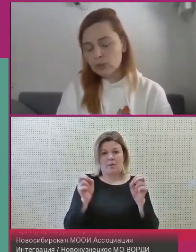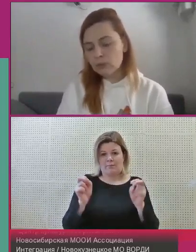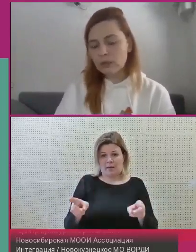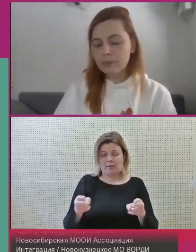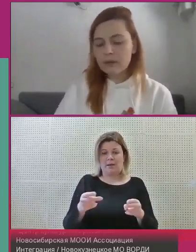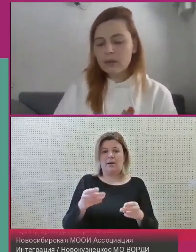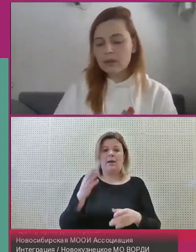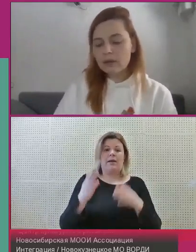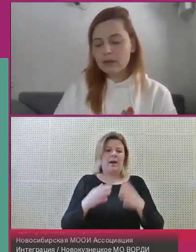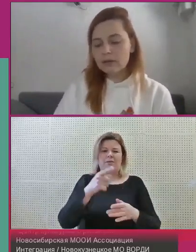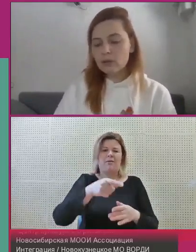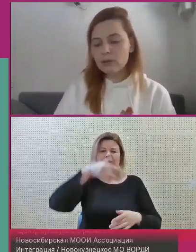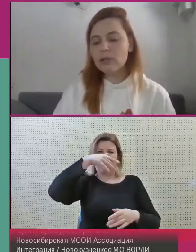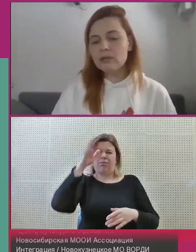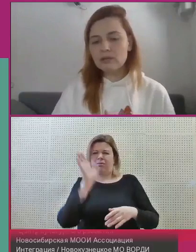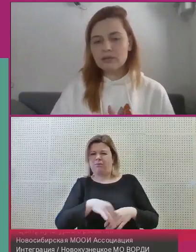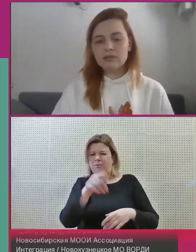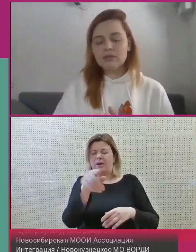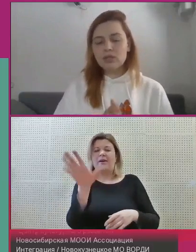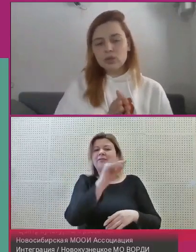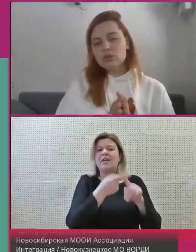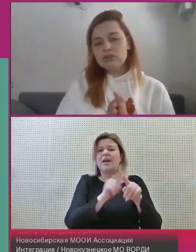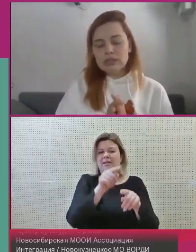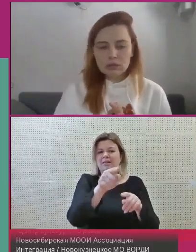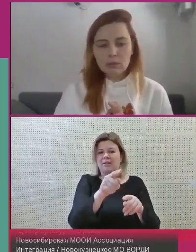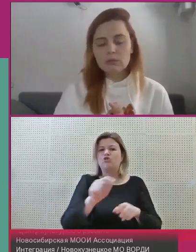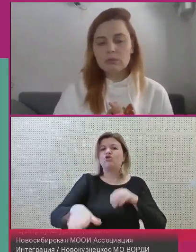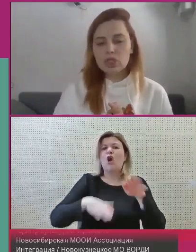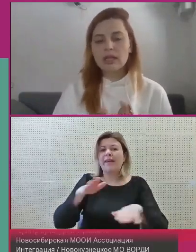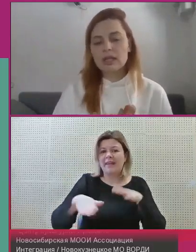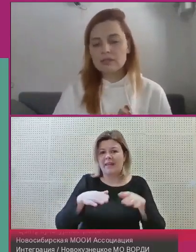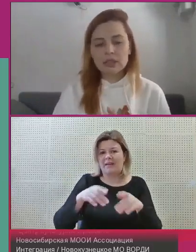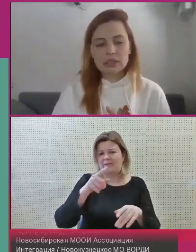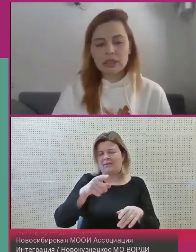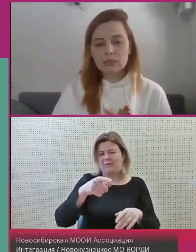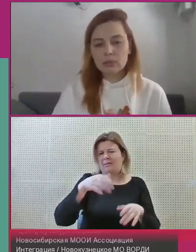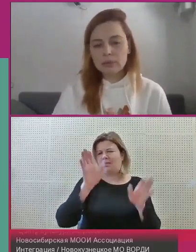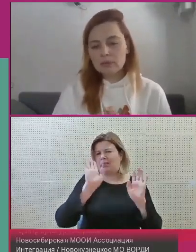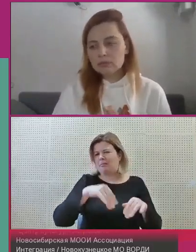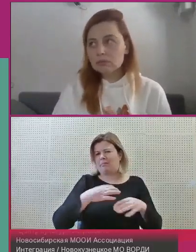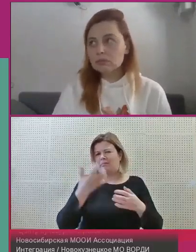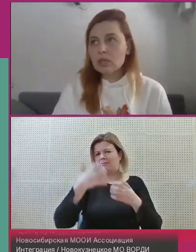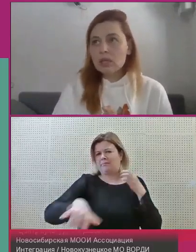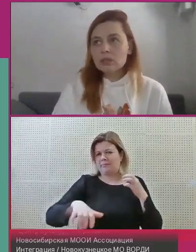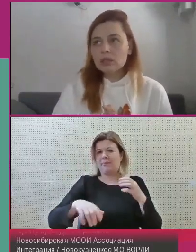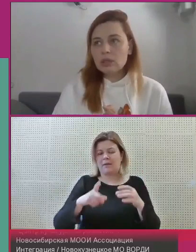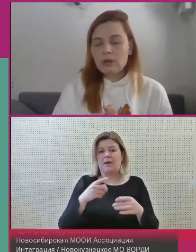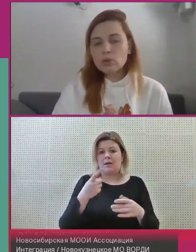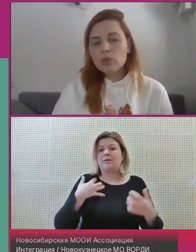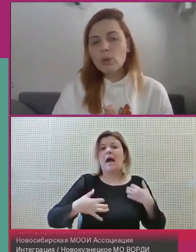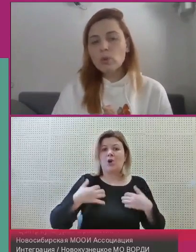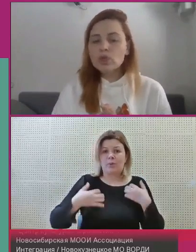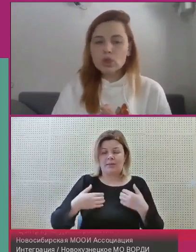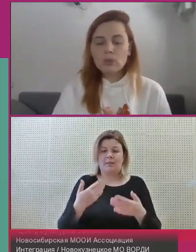предыдущими пунктами, ну, например, идете у вас там шаг развития, там, грубо говоря, не знаю,